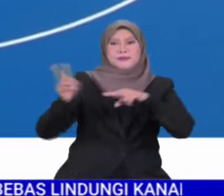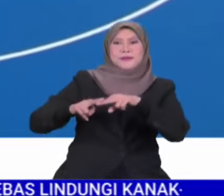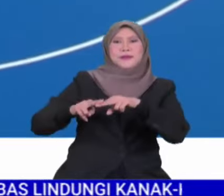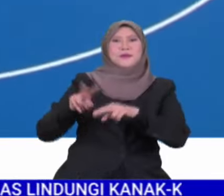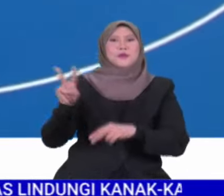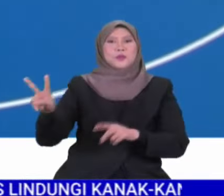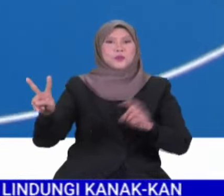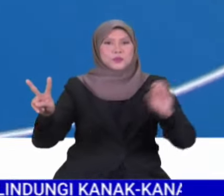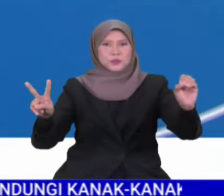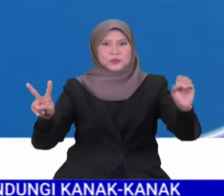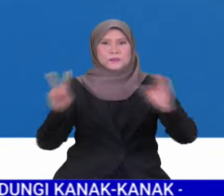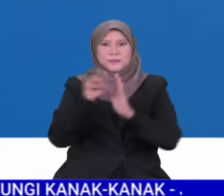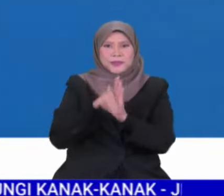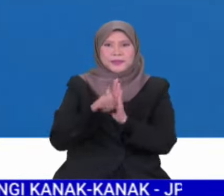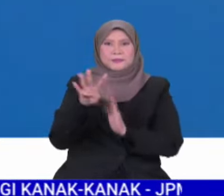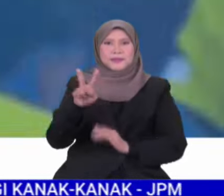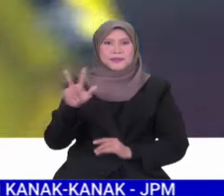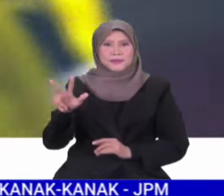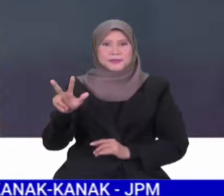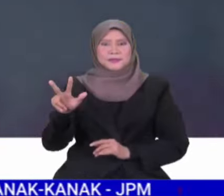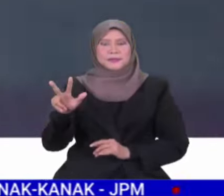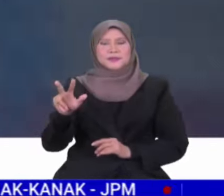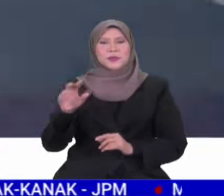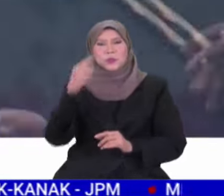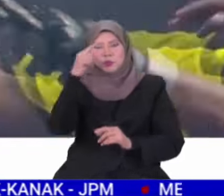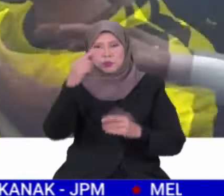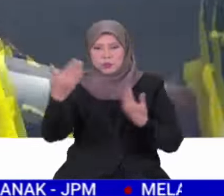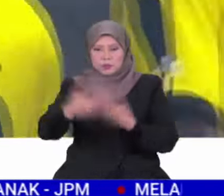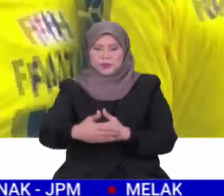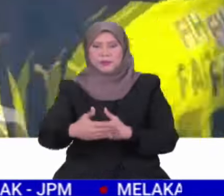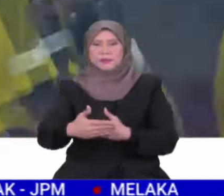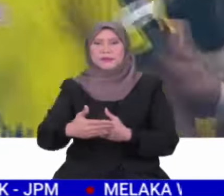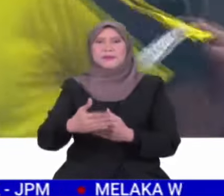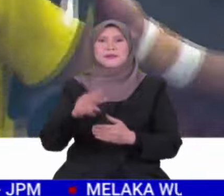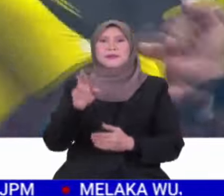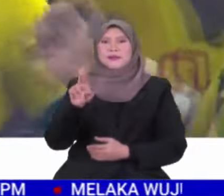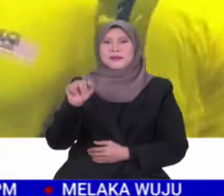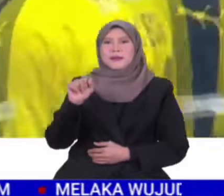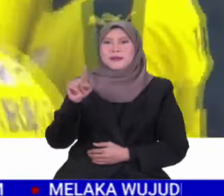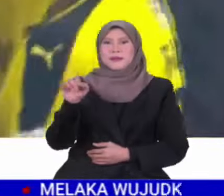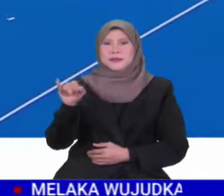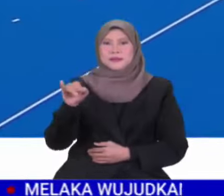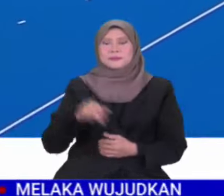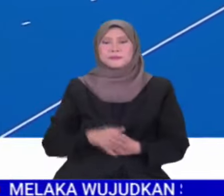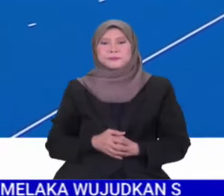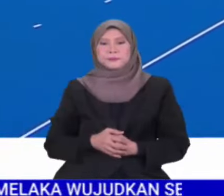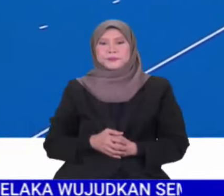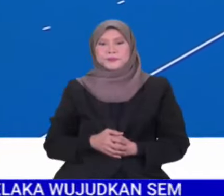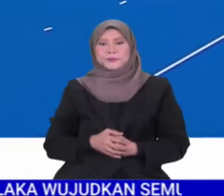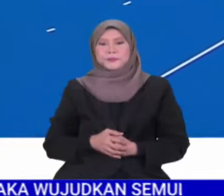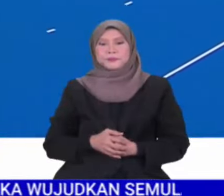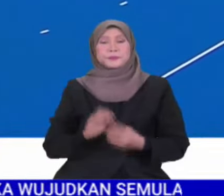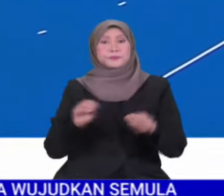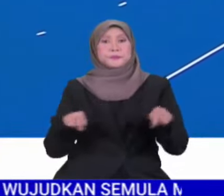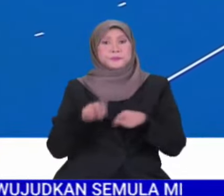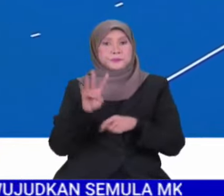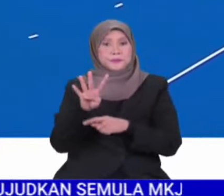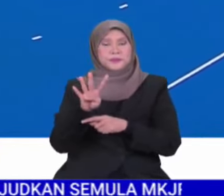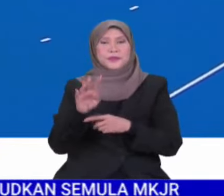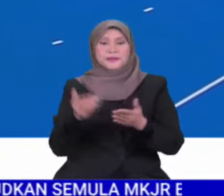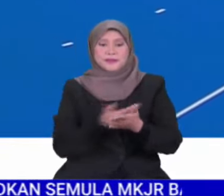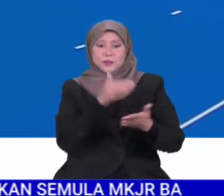kedudukan 2-0 minit ke-43 menerusi pukulan sudut penalti yang disempurnakan Muhammad Razi Abdul Rahim. Di suku keempat,